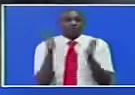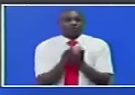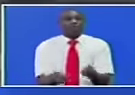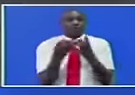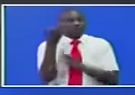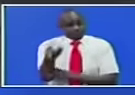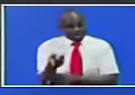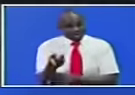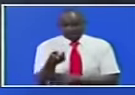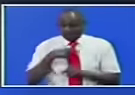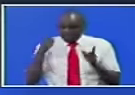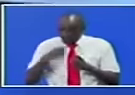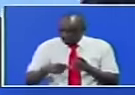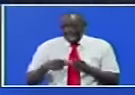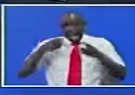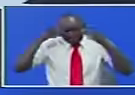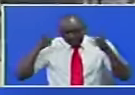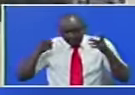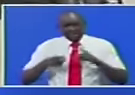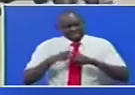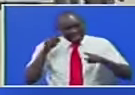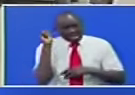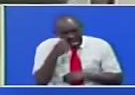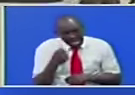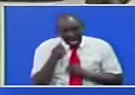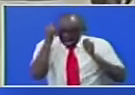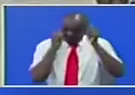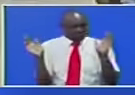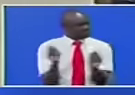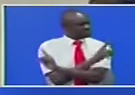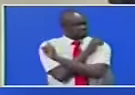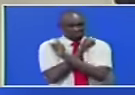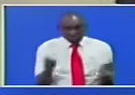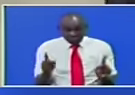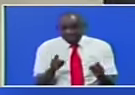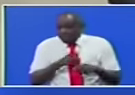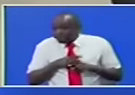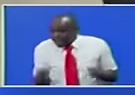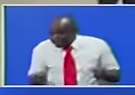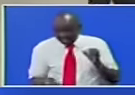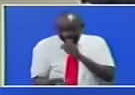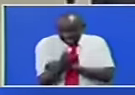taarifa hiyo ilikana madai kuwa Alshabaab imewaua wanajeshi 51 ingawa